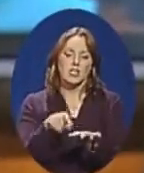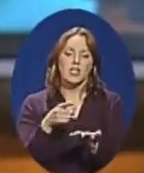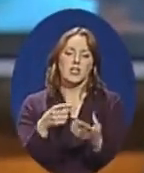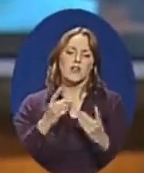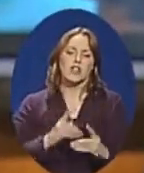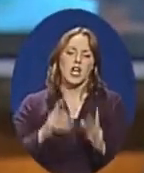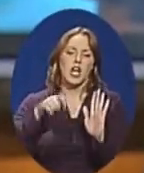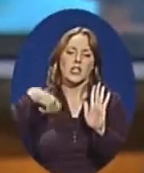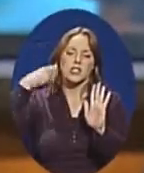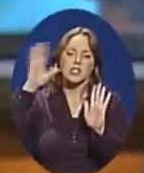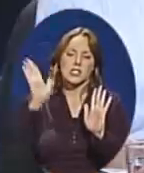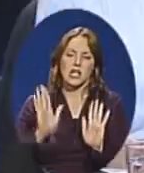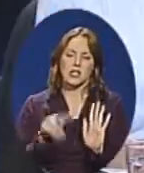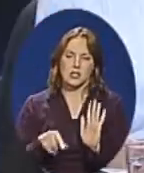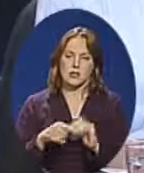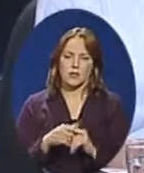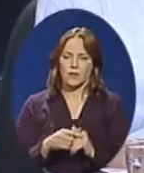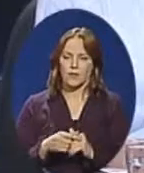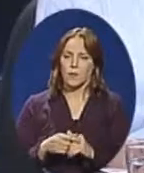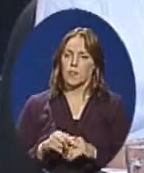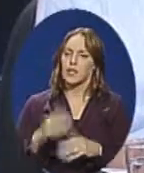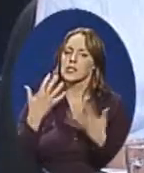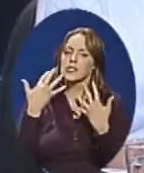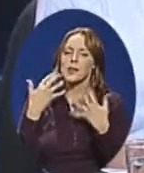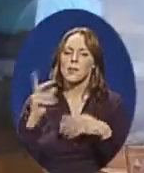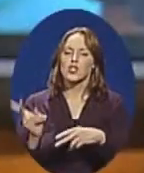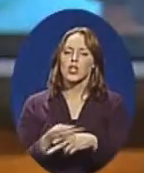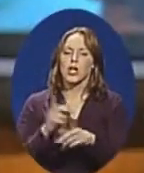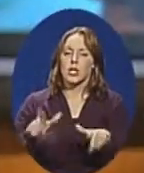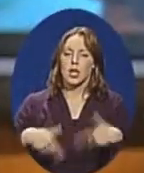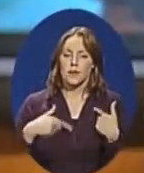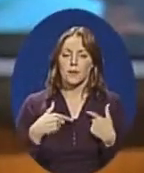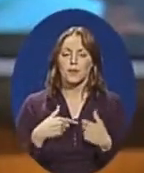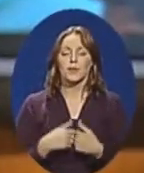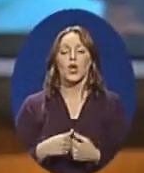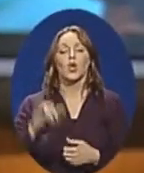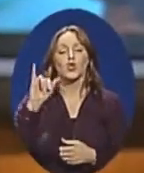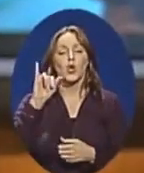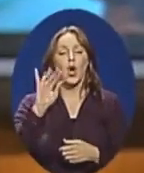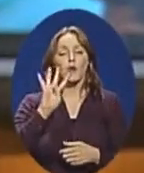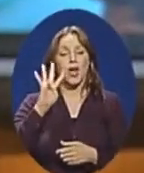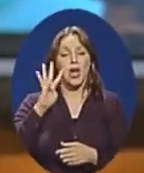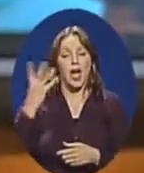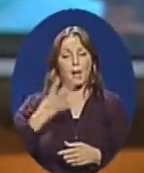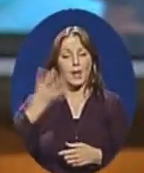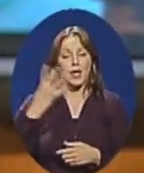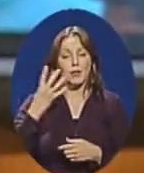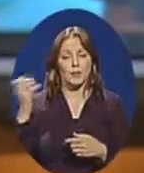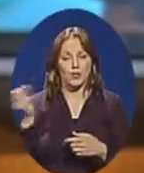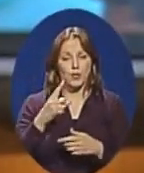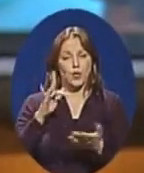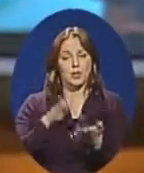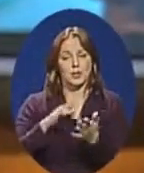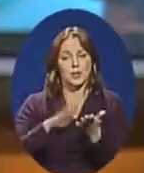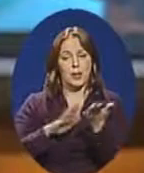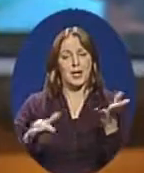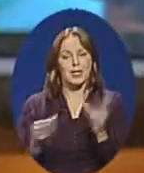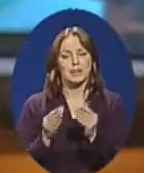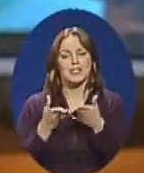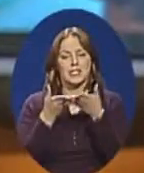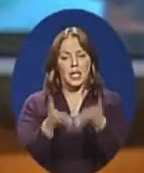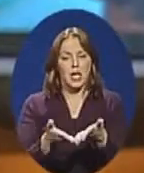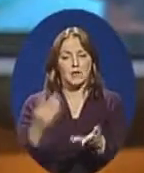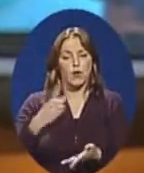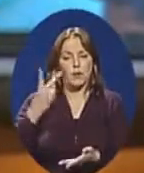ודרך הסרט הזה. תספר קצת על שגרת החיים. יואב, ארבעה ימים בשבוע, ארבעה ימים בשבוע נמצא בגן יחד עם סייד,